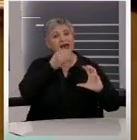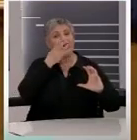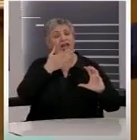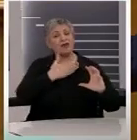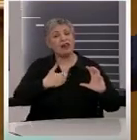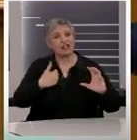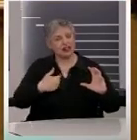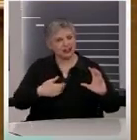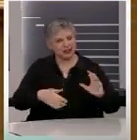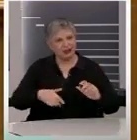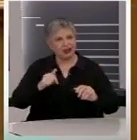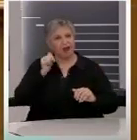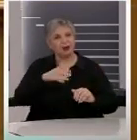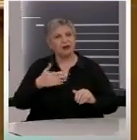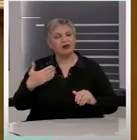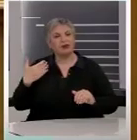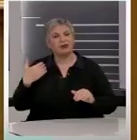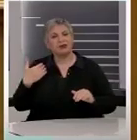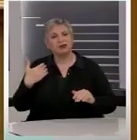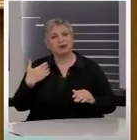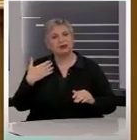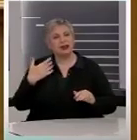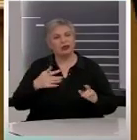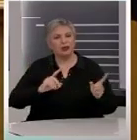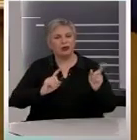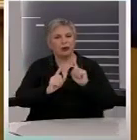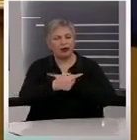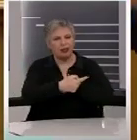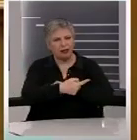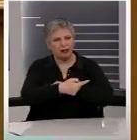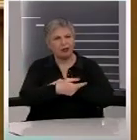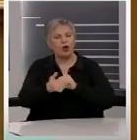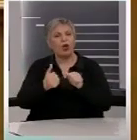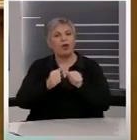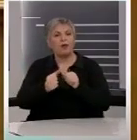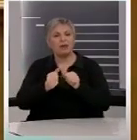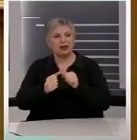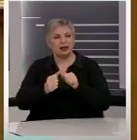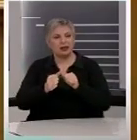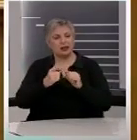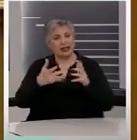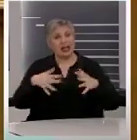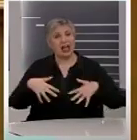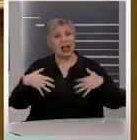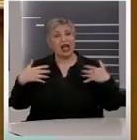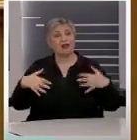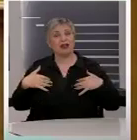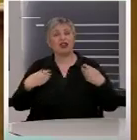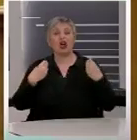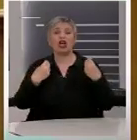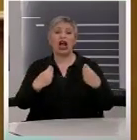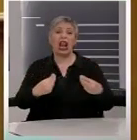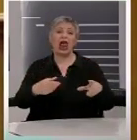τους τελευταίους μήνες πρώτα και τους πρώτους μήνες τελευταίες, για να ευχαριστηθούν και να έχουν καλά Χριστούγεννα,